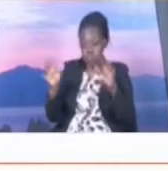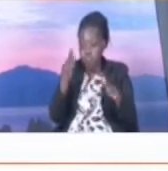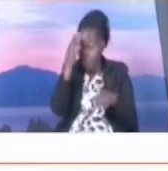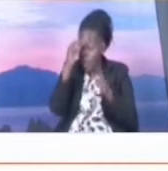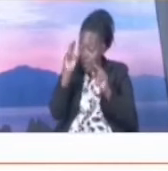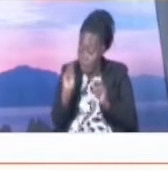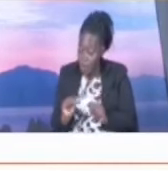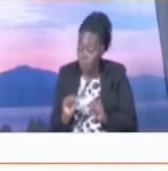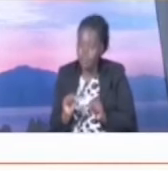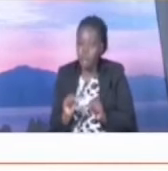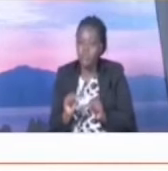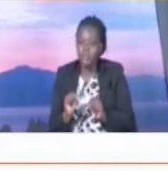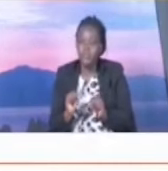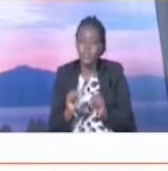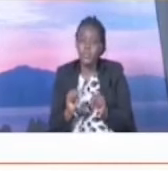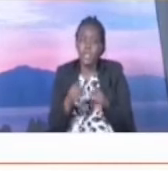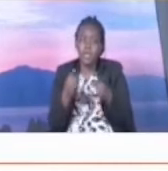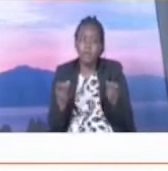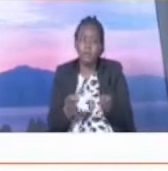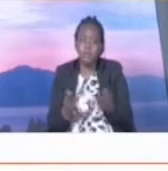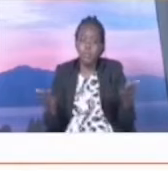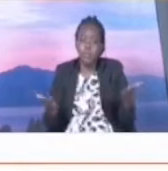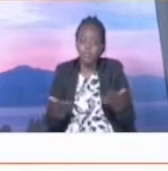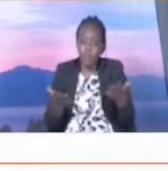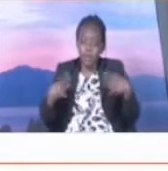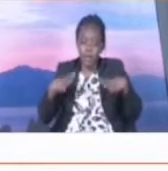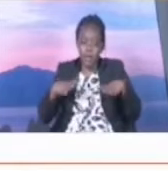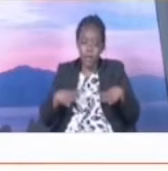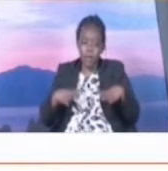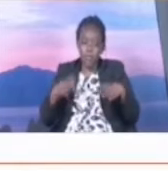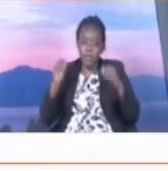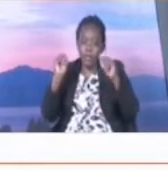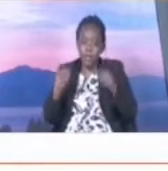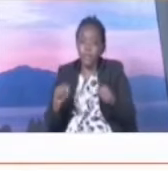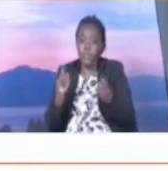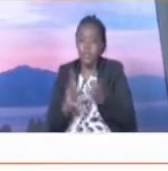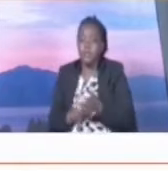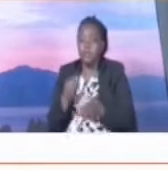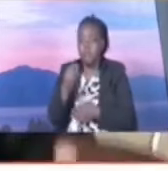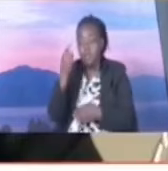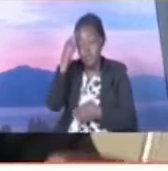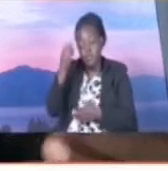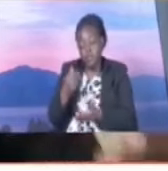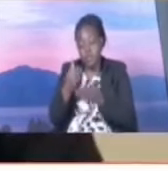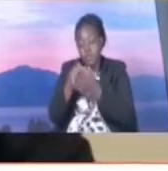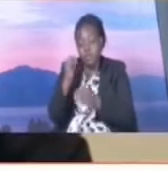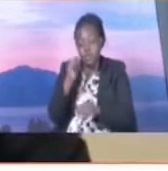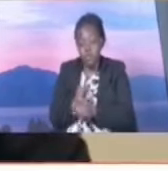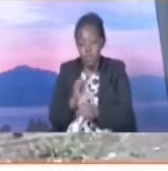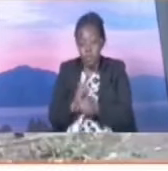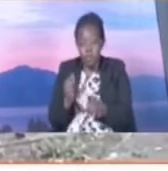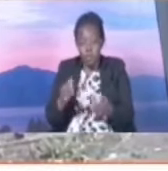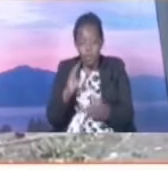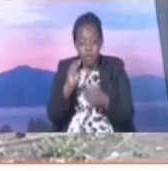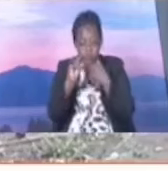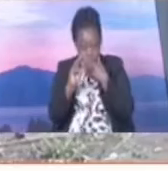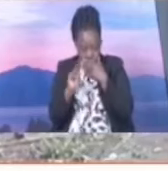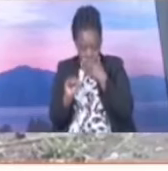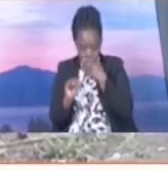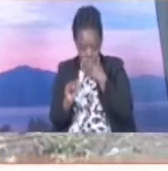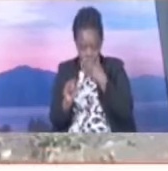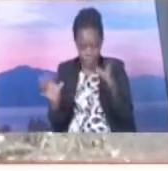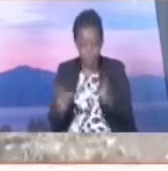tetuteekawo awantu awawummulirwa nga tusobola okuggyayo ensimbi eziwanirira emirimu gy'ekika. Lidia